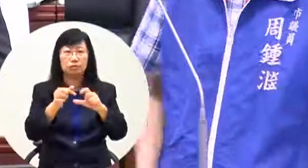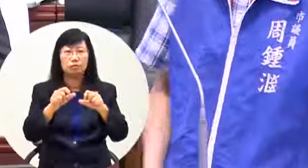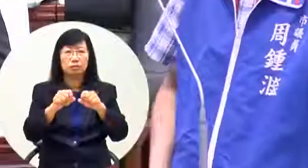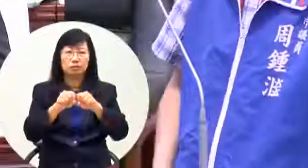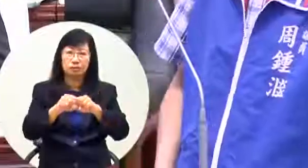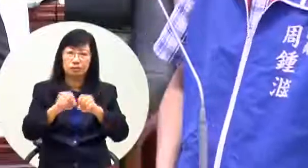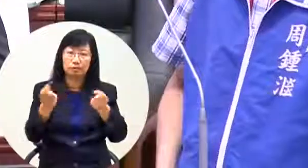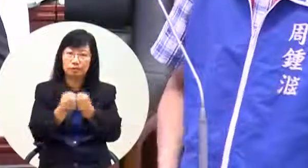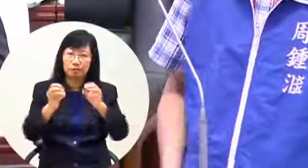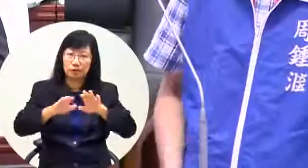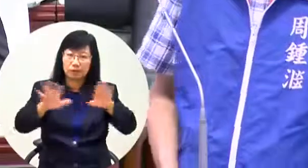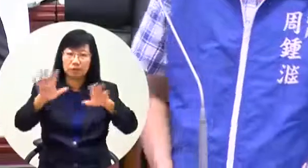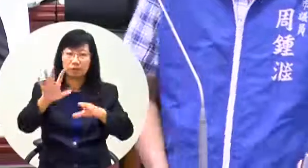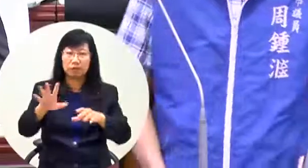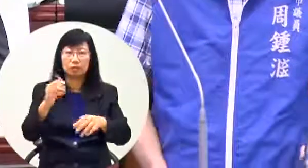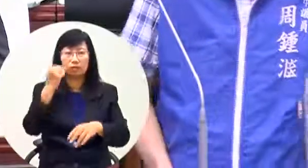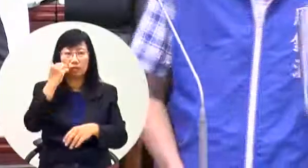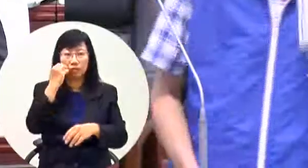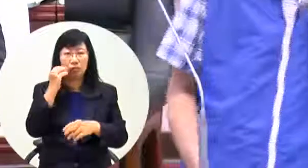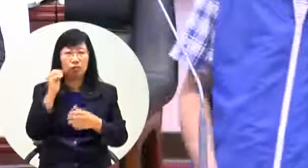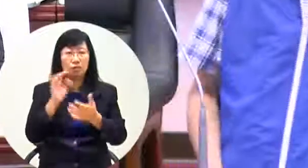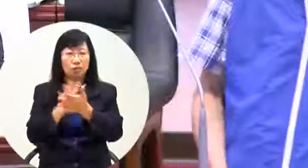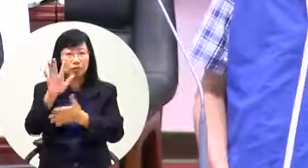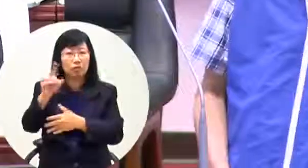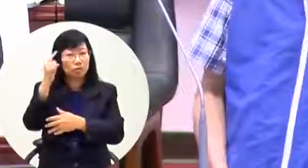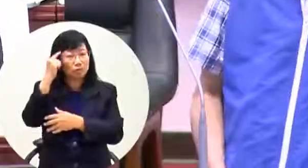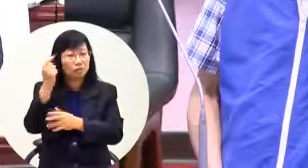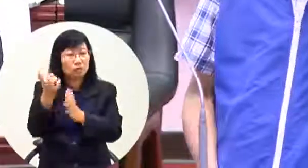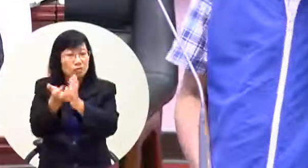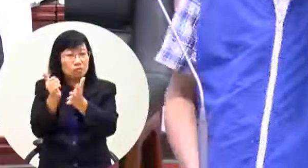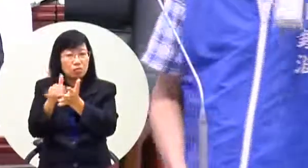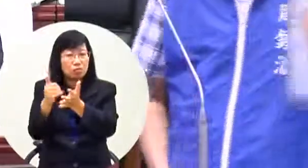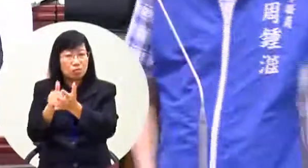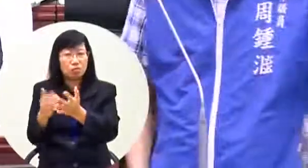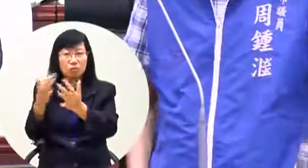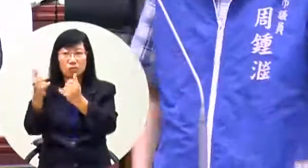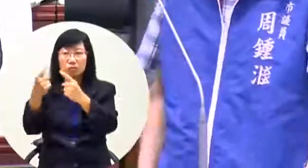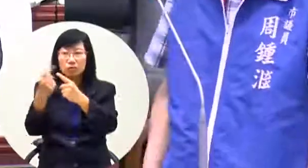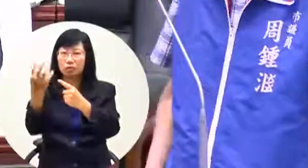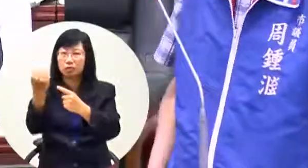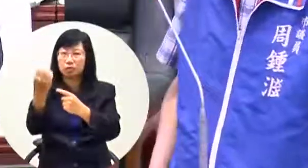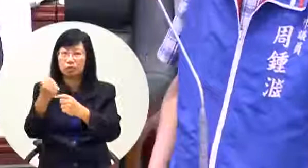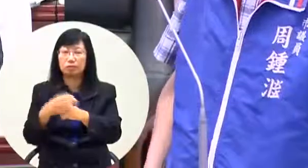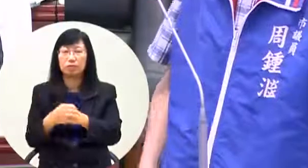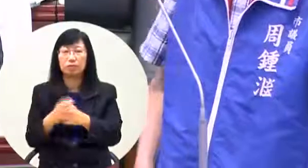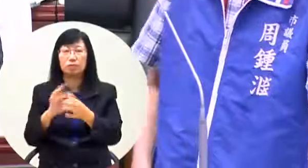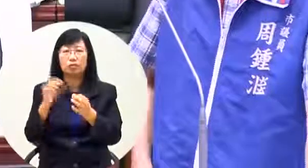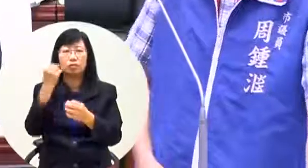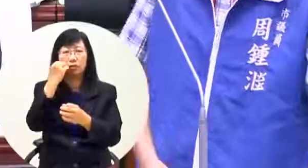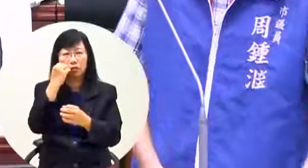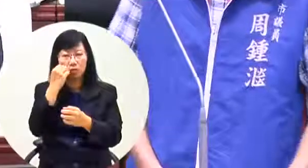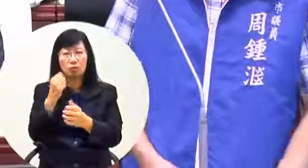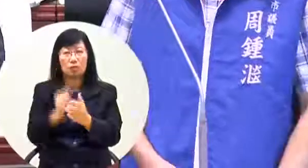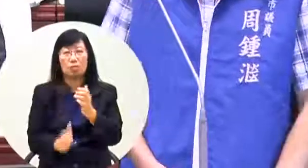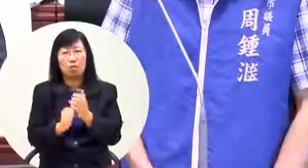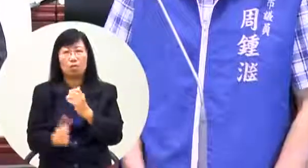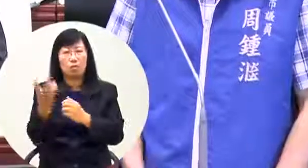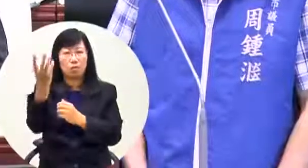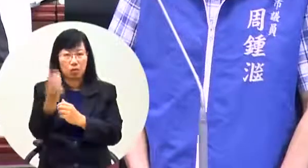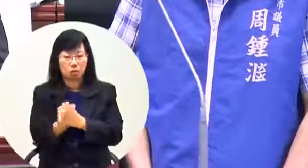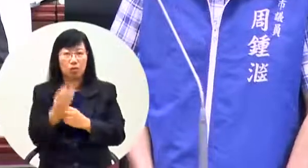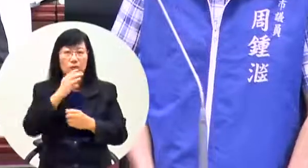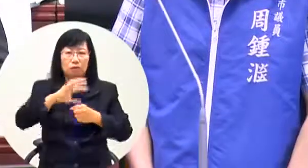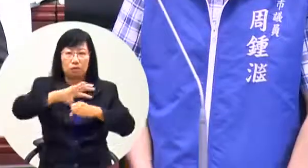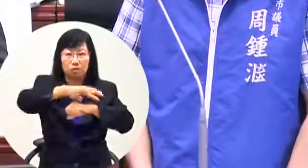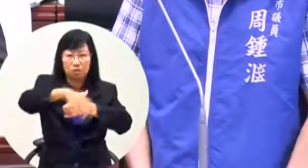往后去推估这一个学生的人数，因为毕竟少子化这一件事情是全世界的这一个趋势，但是个别在这一